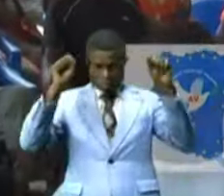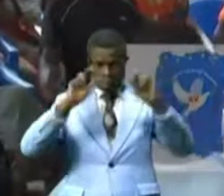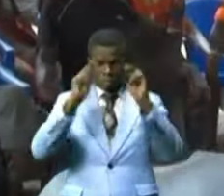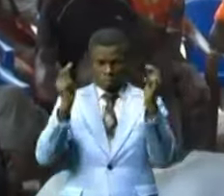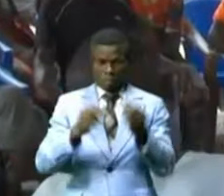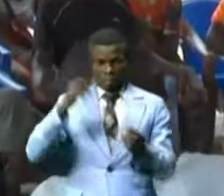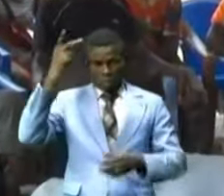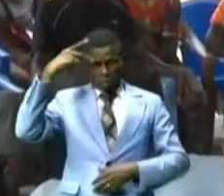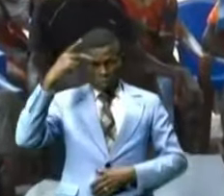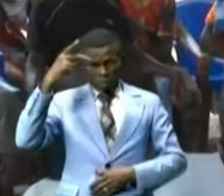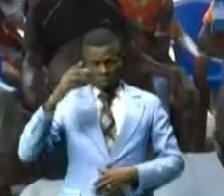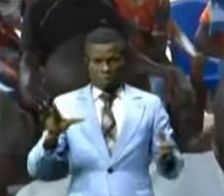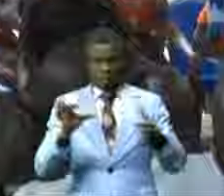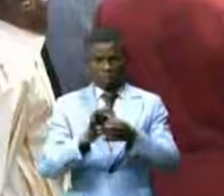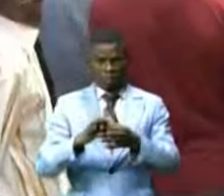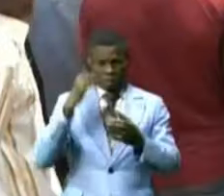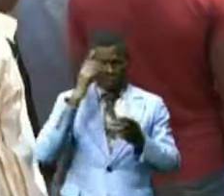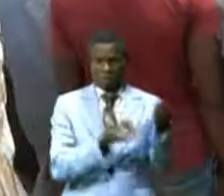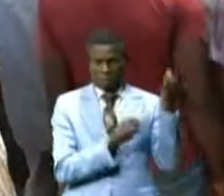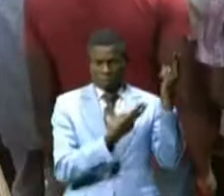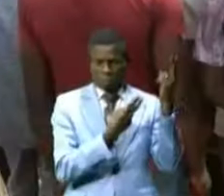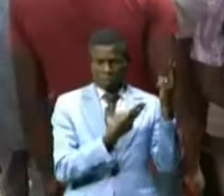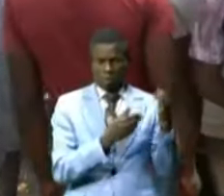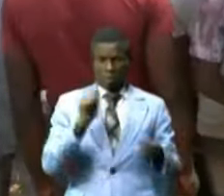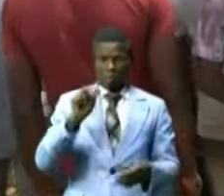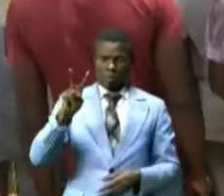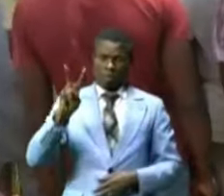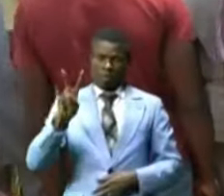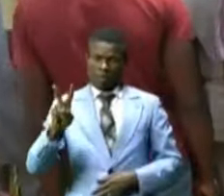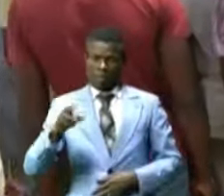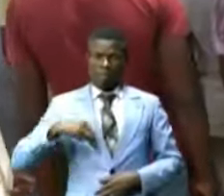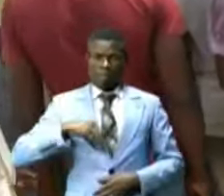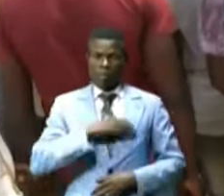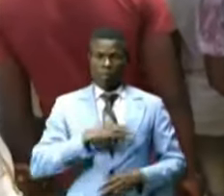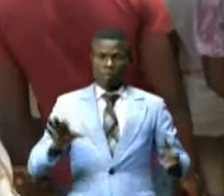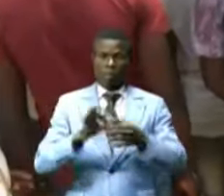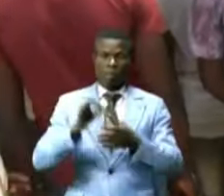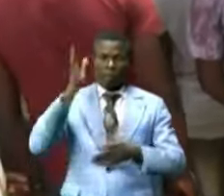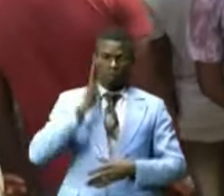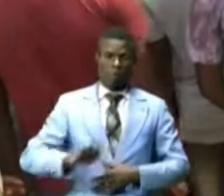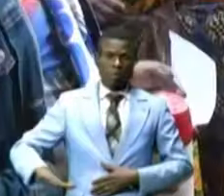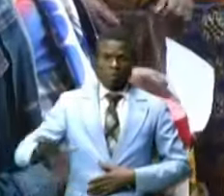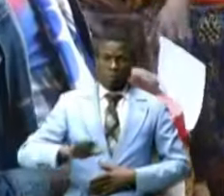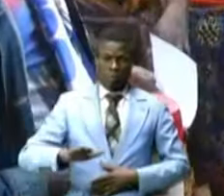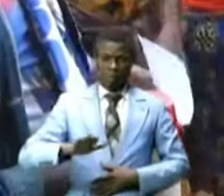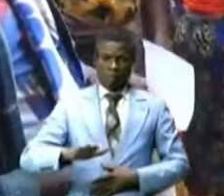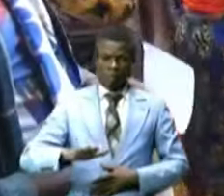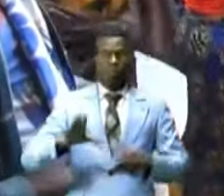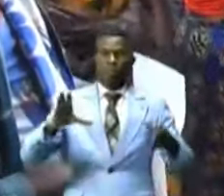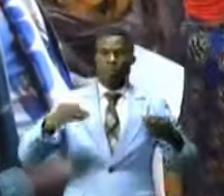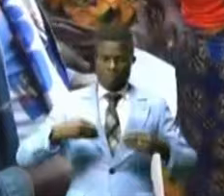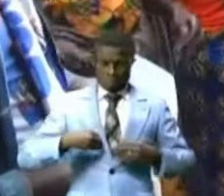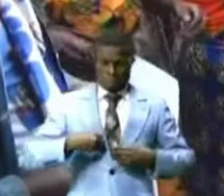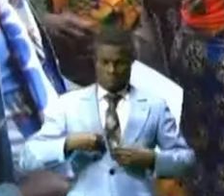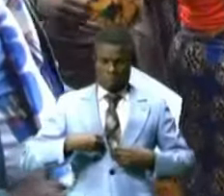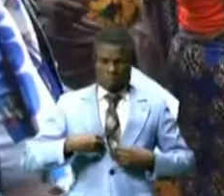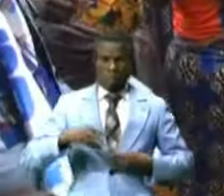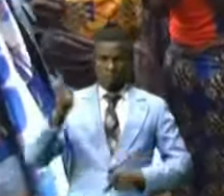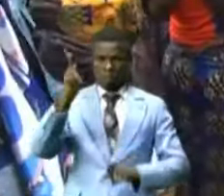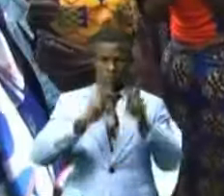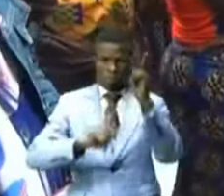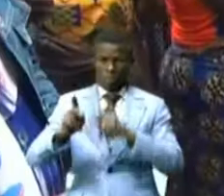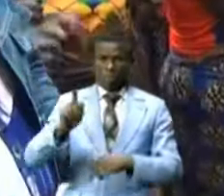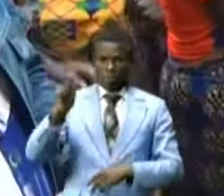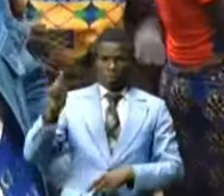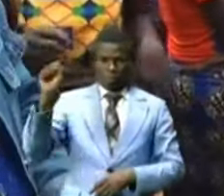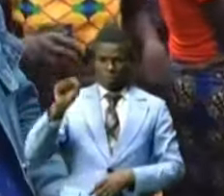Regroupement politique Alliance pour les valeurs AV, membre de l'Union sacrée de la Nation, croit dur comme fer que la population de